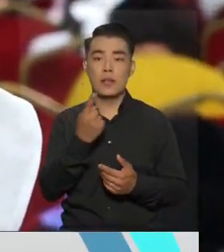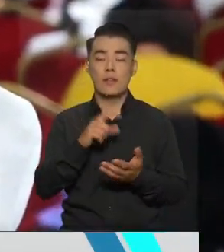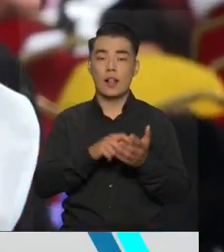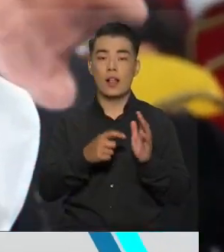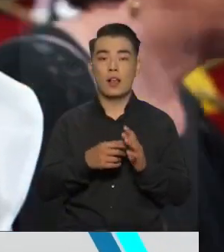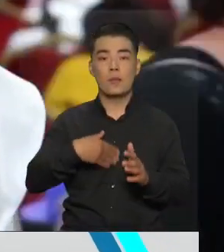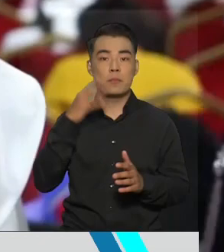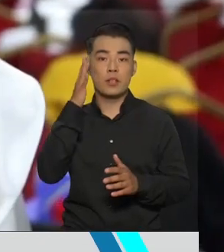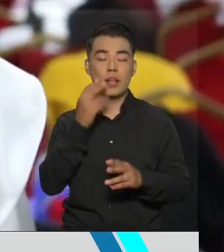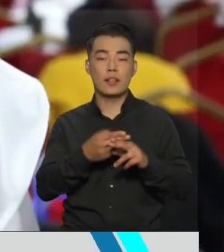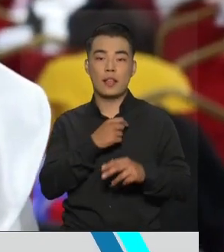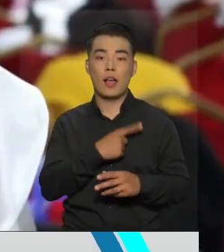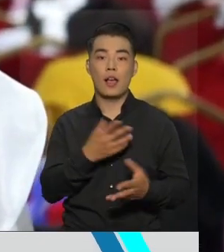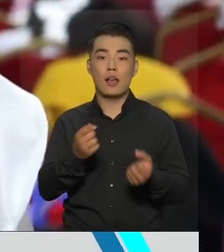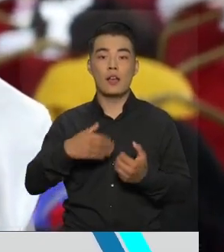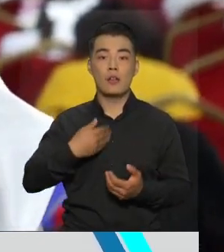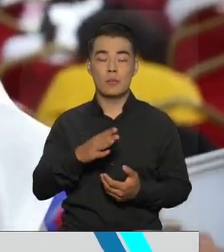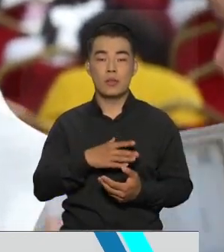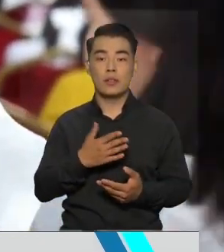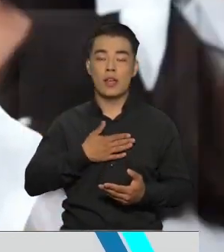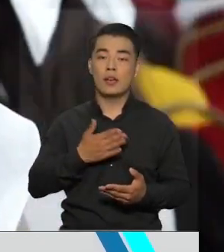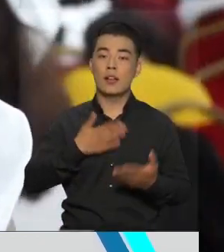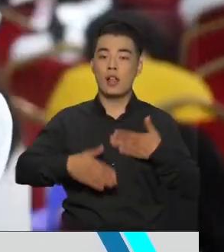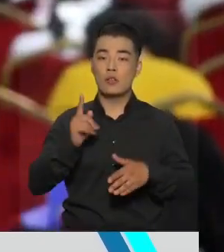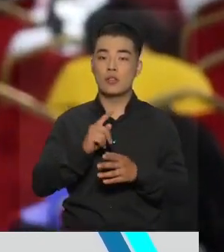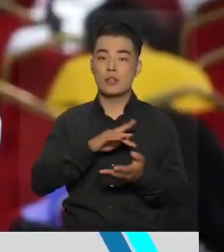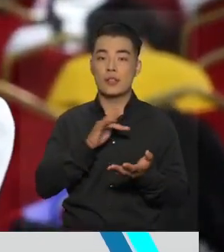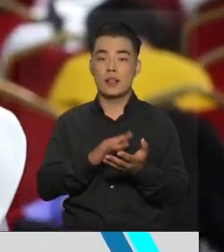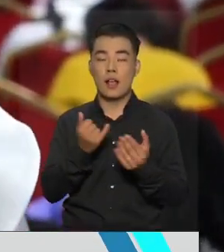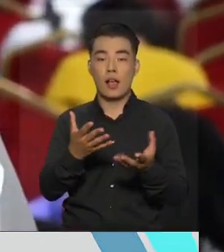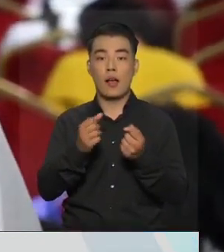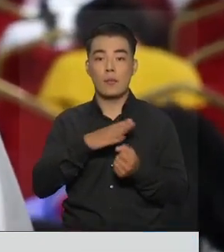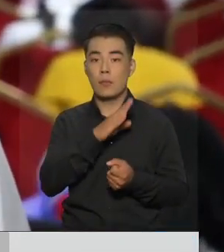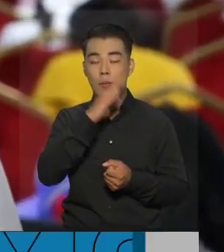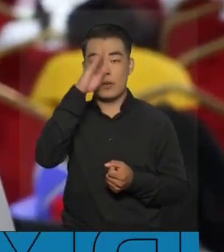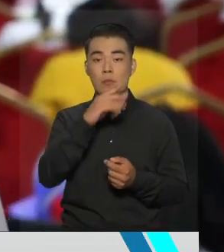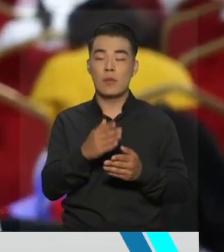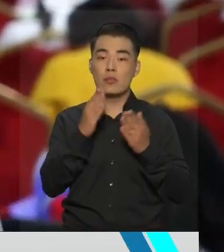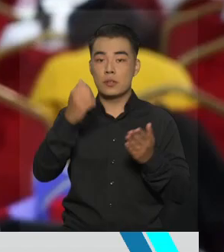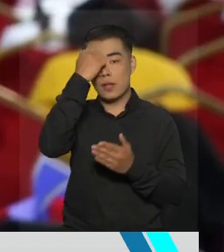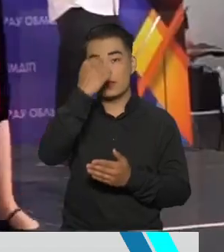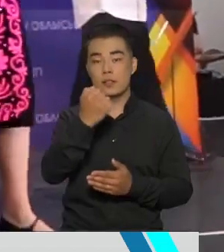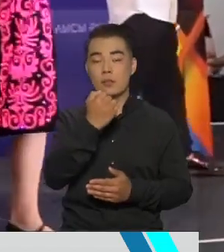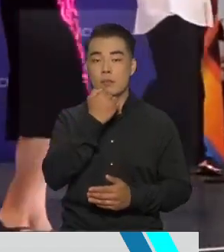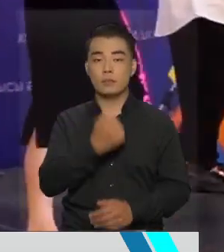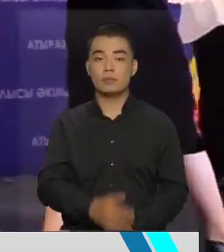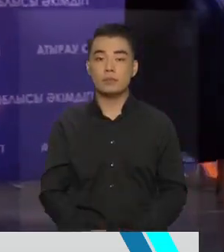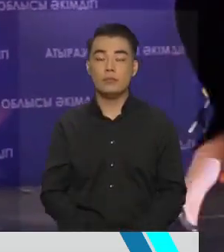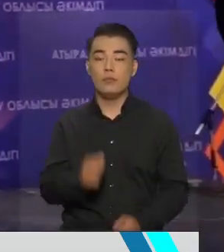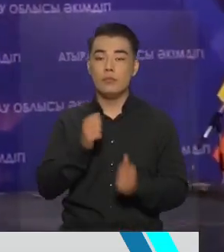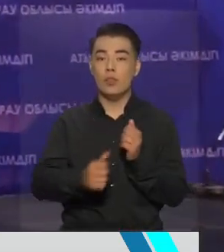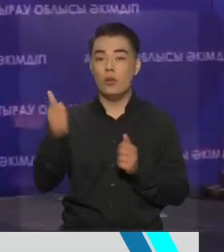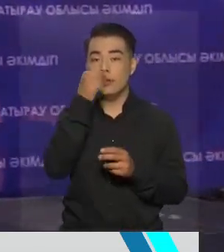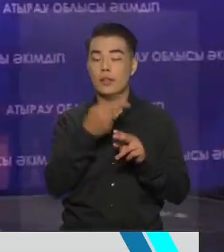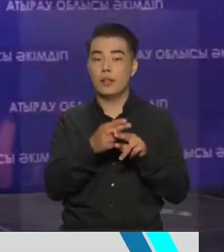мечтала получить такую награду. Я рада, что достигла своей цели. Благодарю родителей и своих учителей. Из года в год